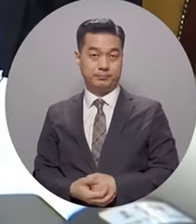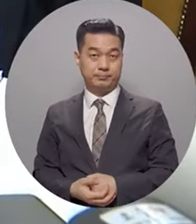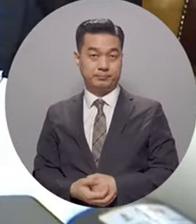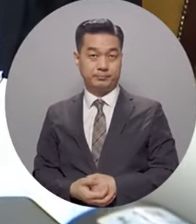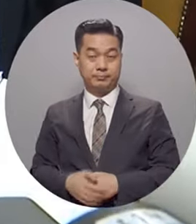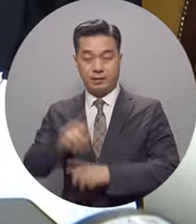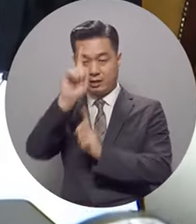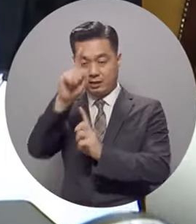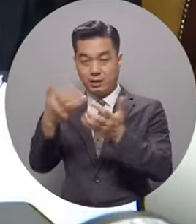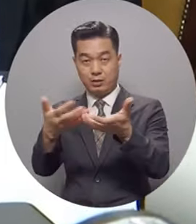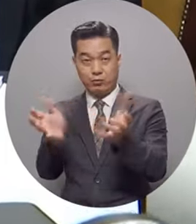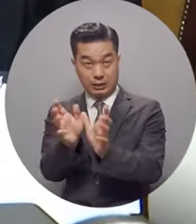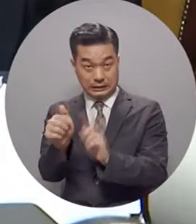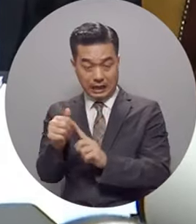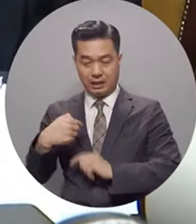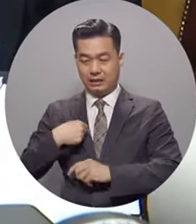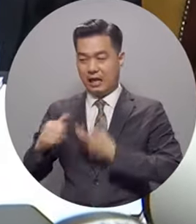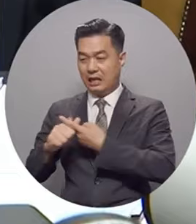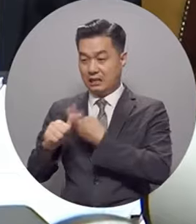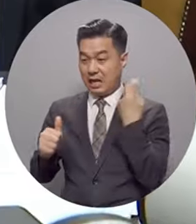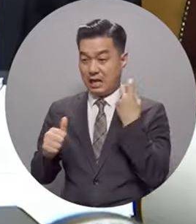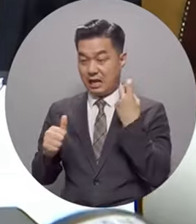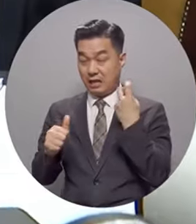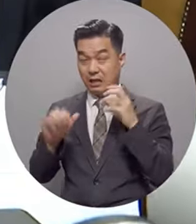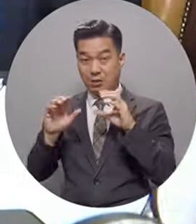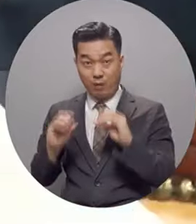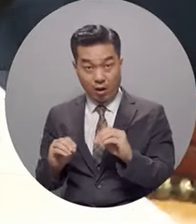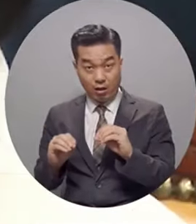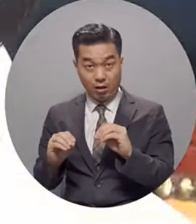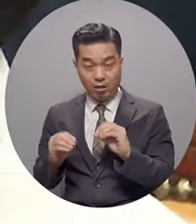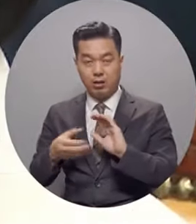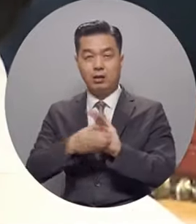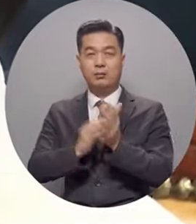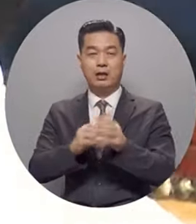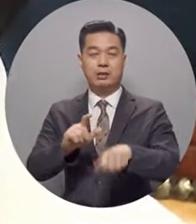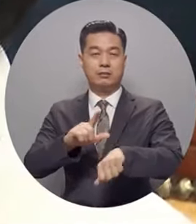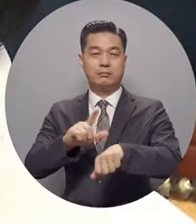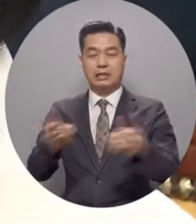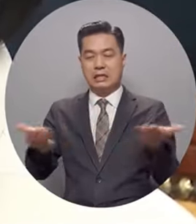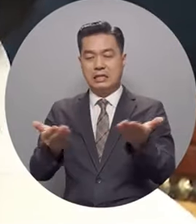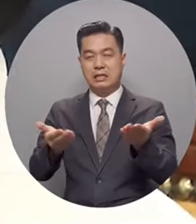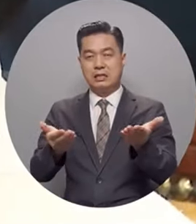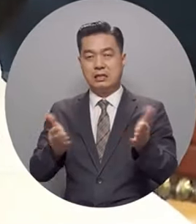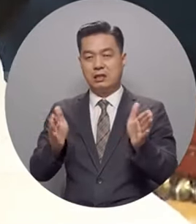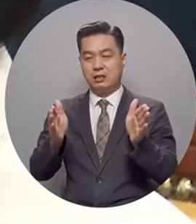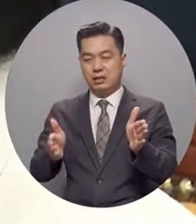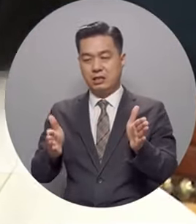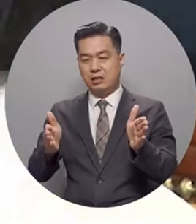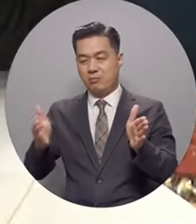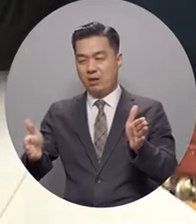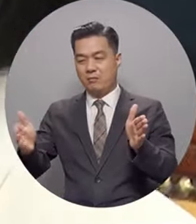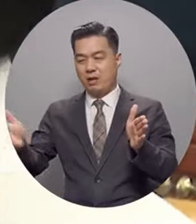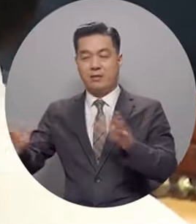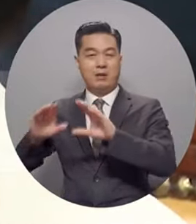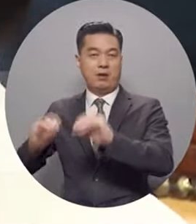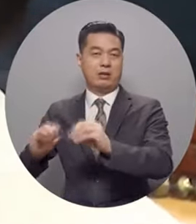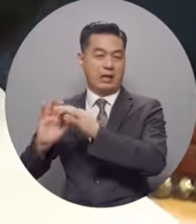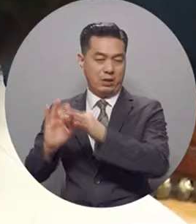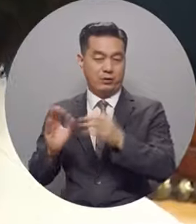위원장은 자신에 대한 탄핵 심판이 멈추게 되면 그만큼 직무정지 기간이 늘어난다며 헌법 소원을